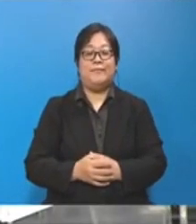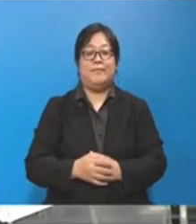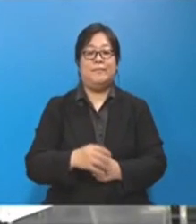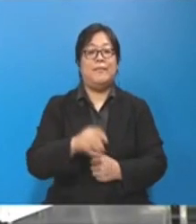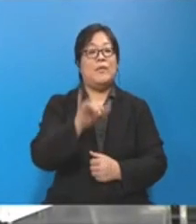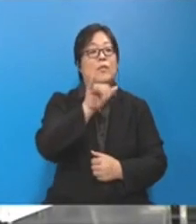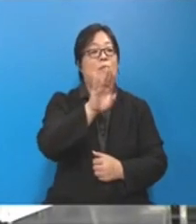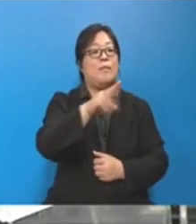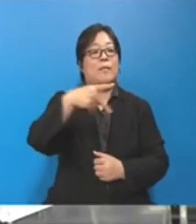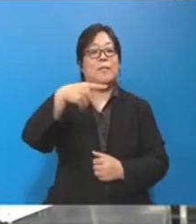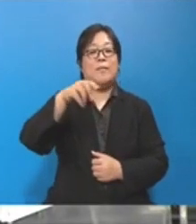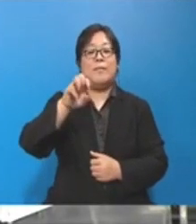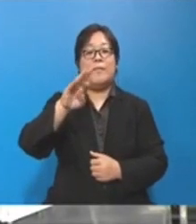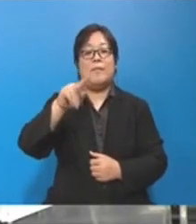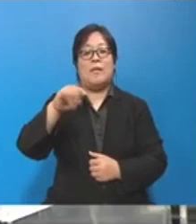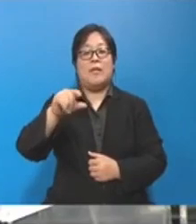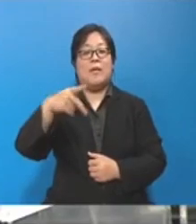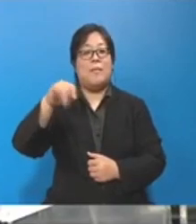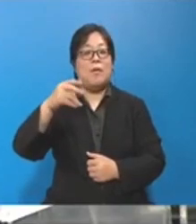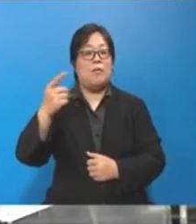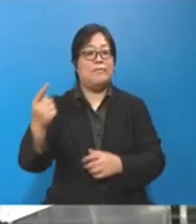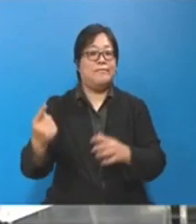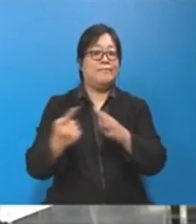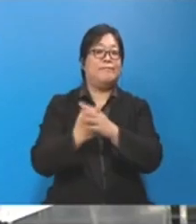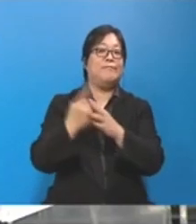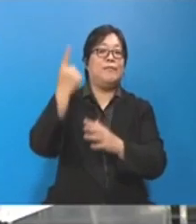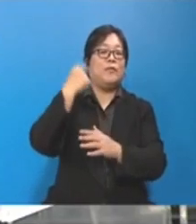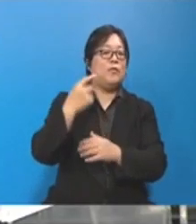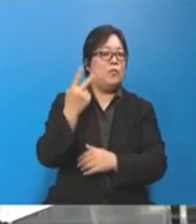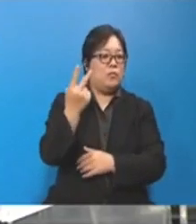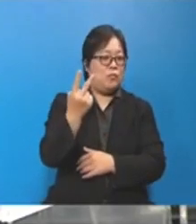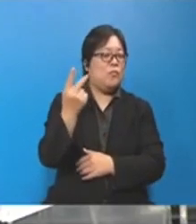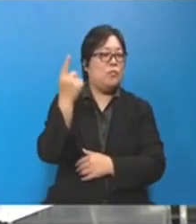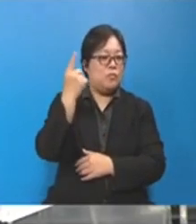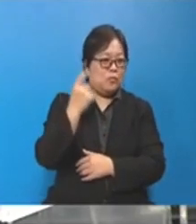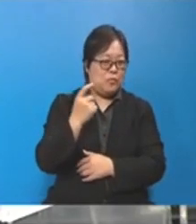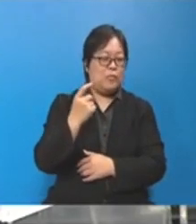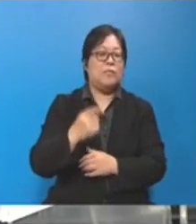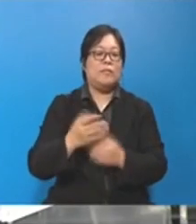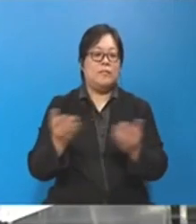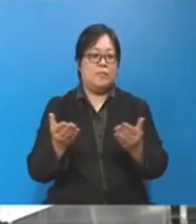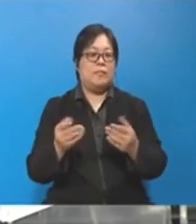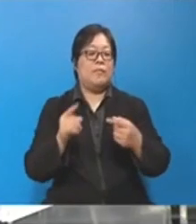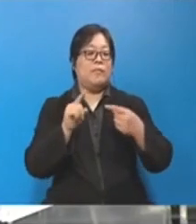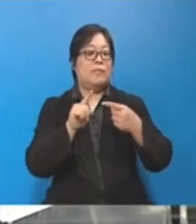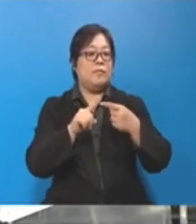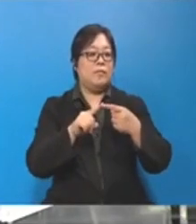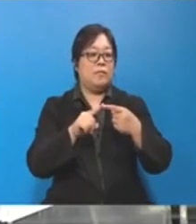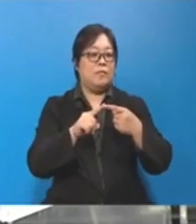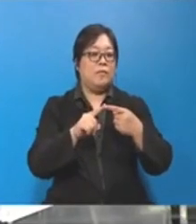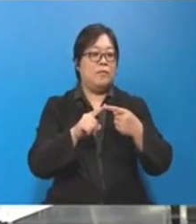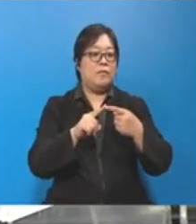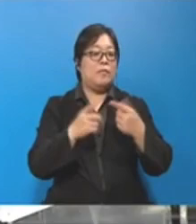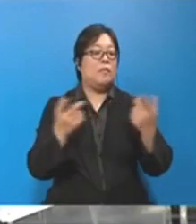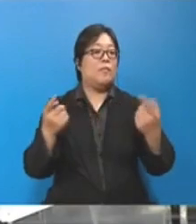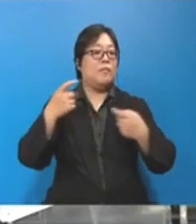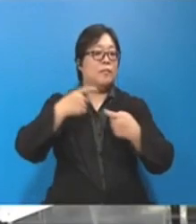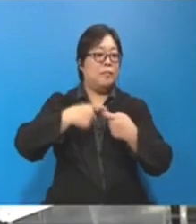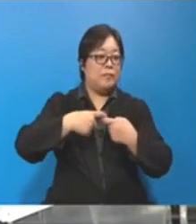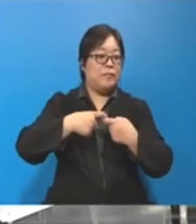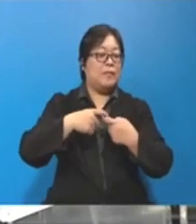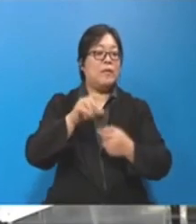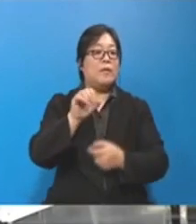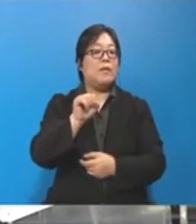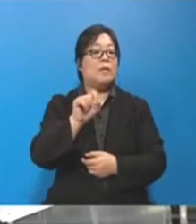TrioMacan2000 membangkitkan soalan-soalan yang di disentuh Disini yang pertamanya berkenaan dengan